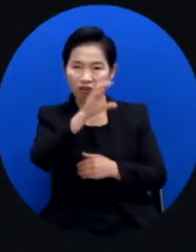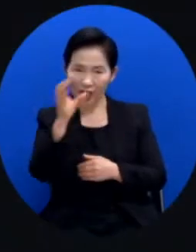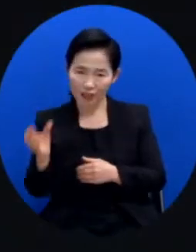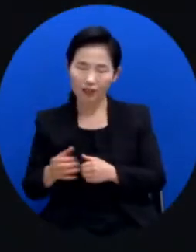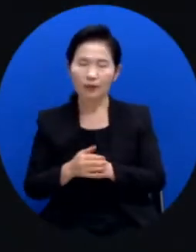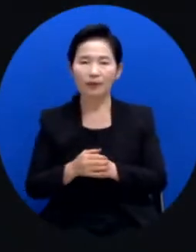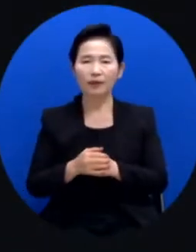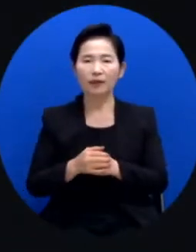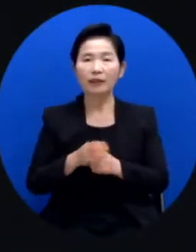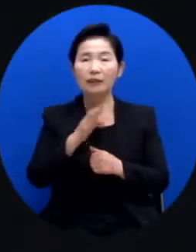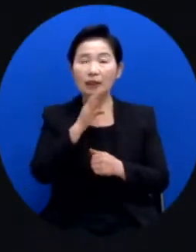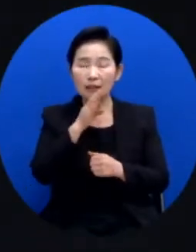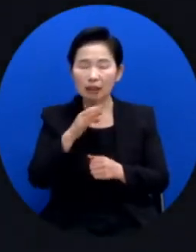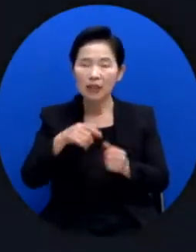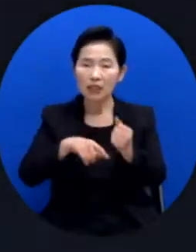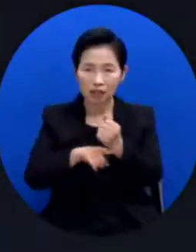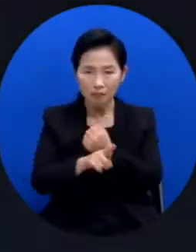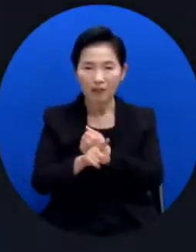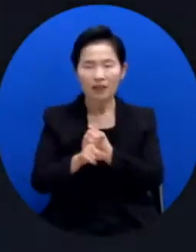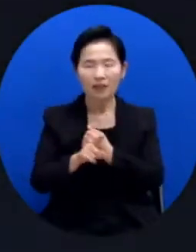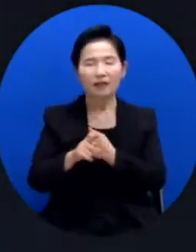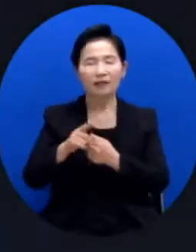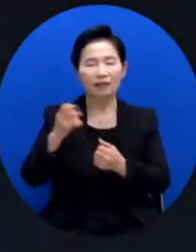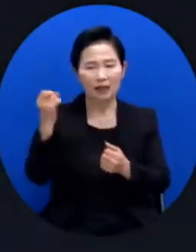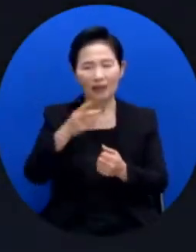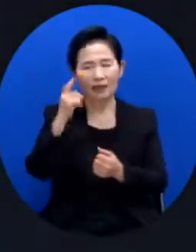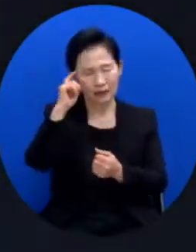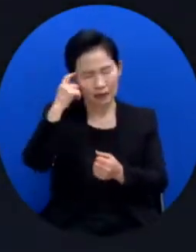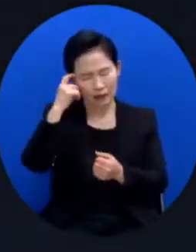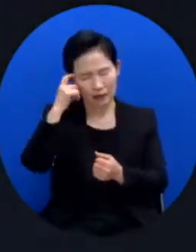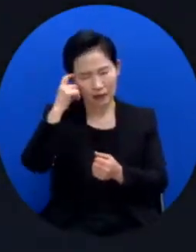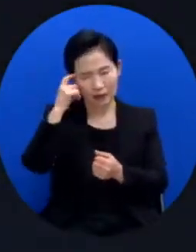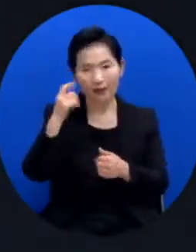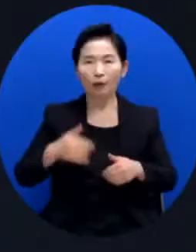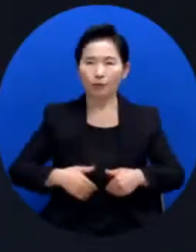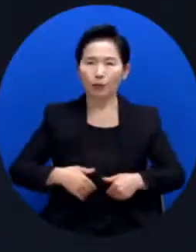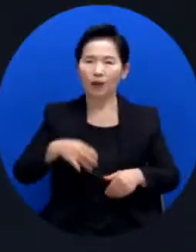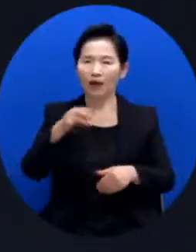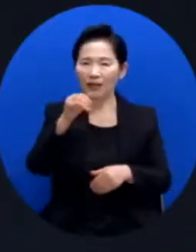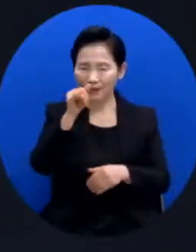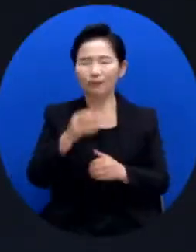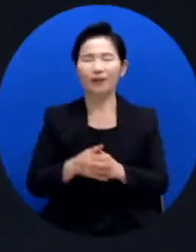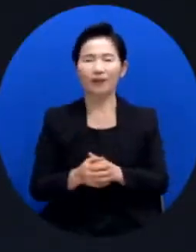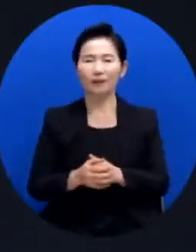성탄의 진정한 의미를 되새길 필요가 요청되고 있습니다. CTS 뉴스 박세현입니다.